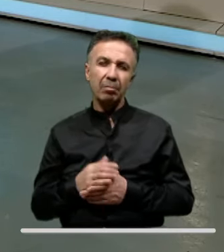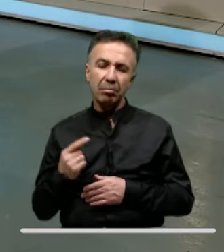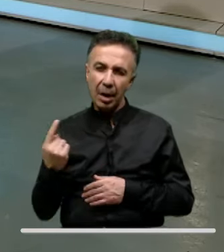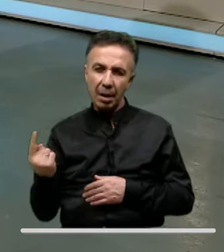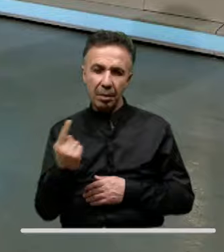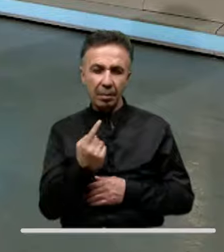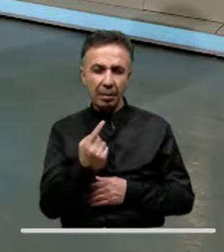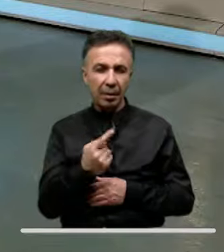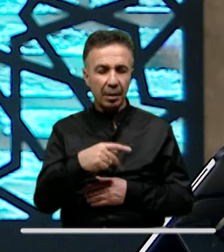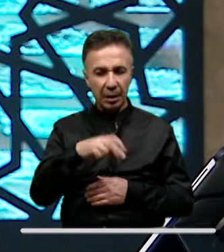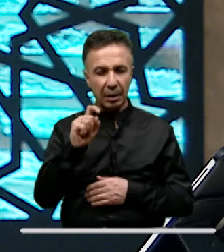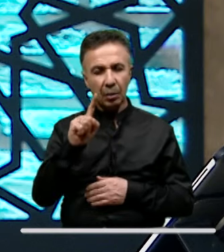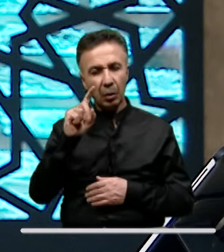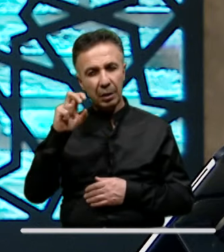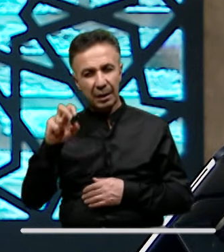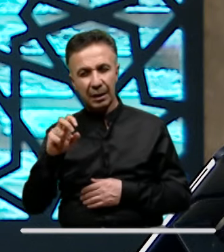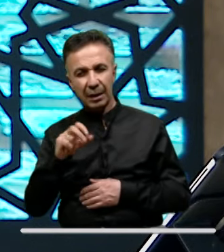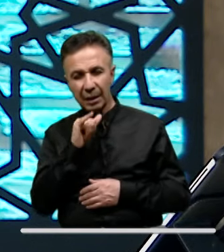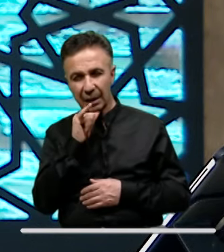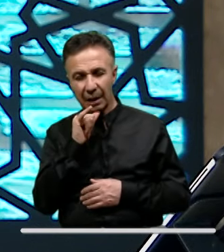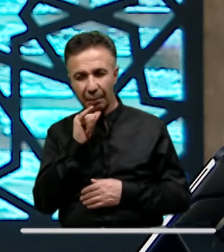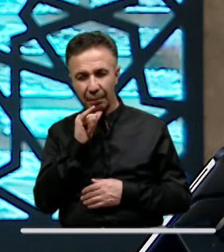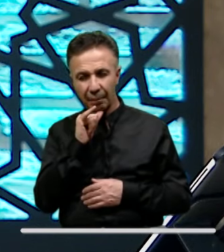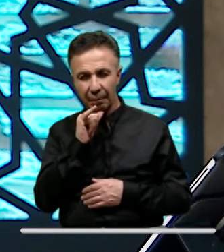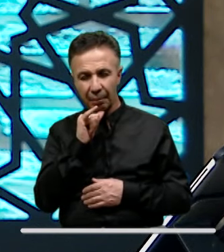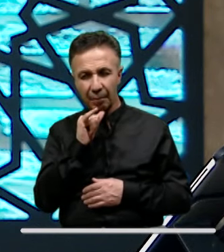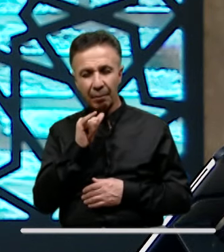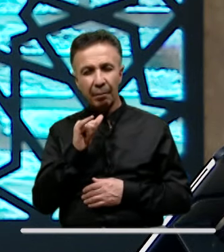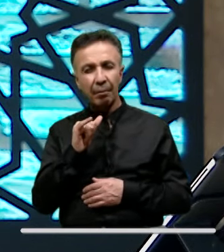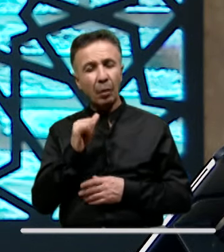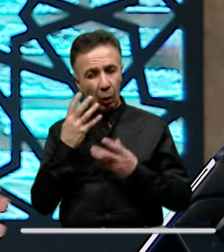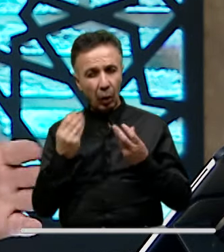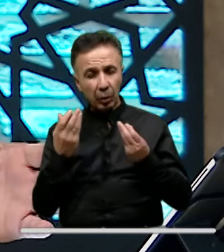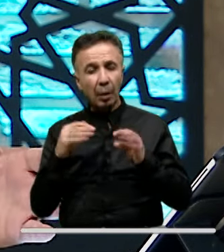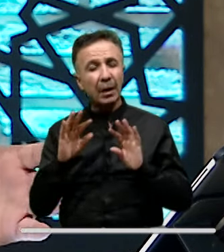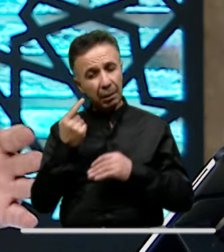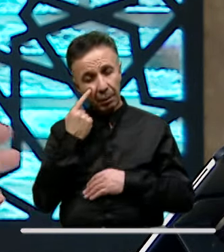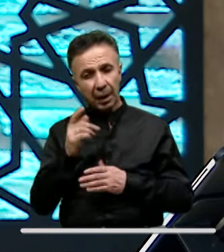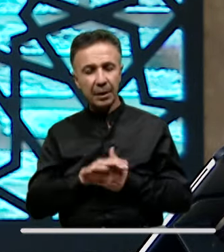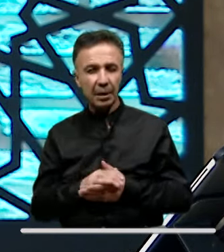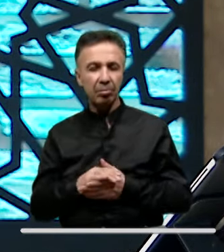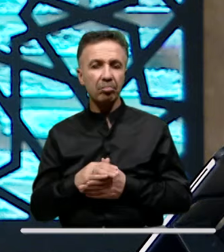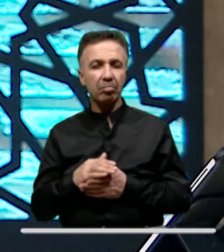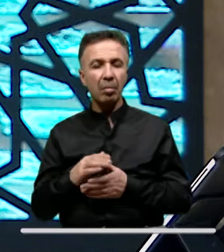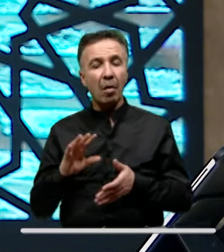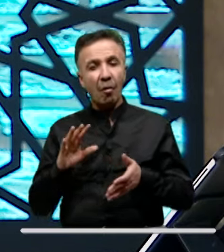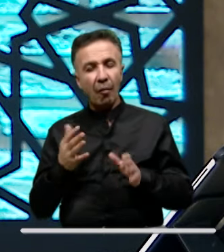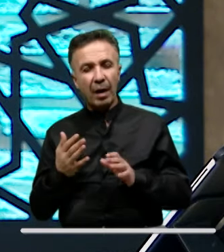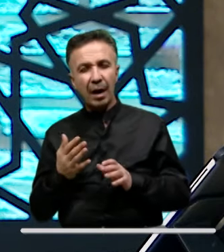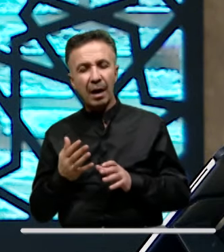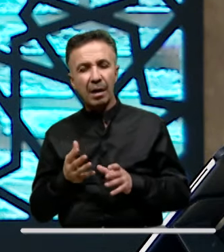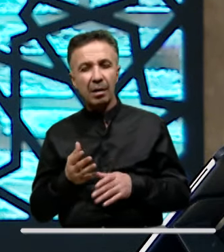ayrı 80.18 grama ulaşıyor mu ulaşmıyor mu ona mı bakacağız? Yoksa bütün hepsini bir araya